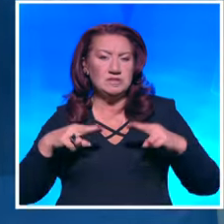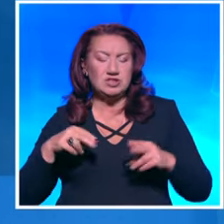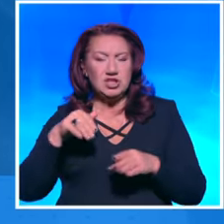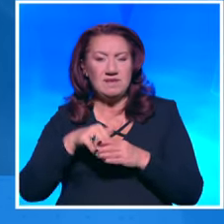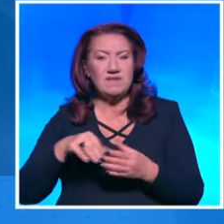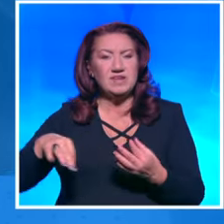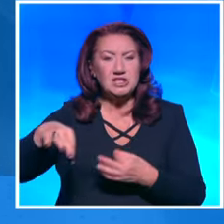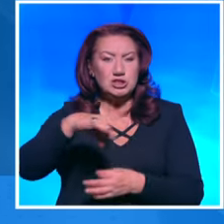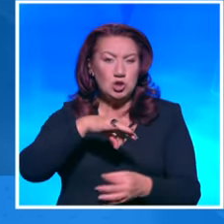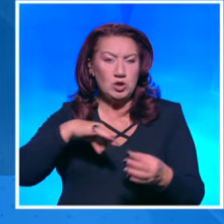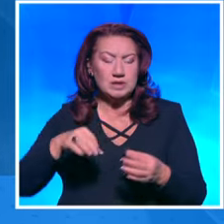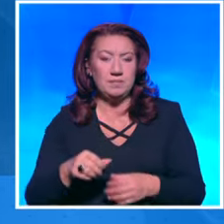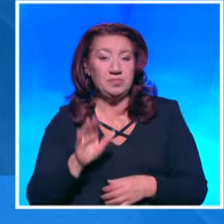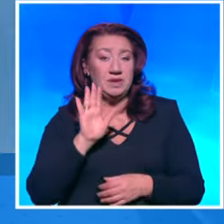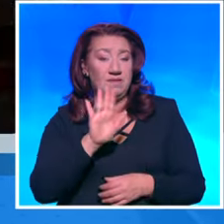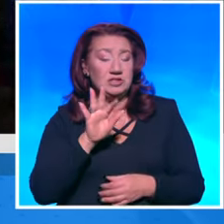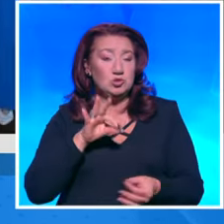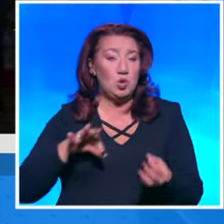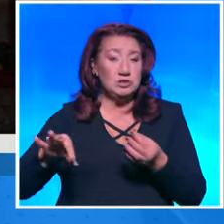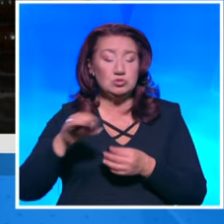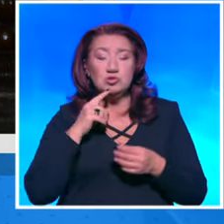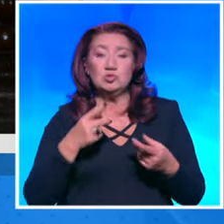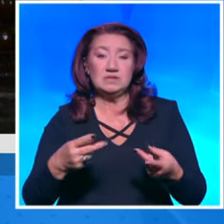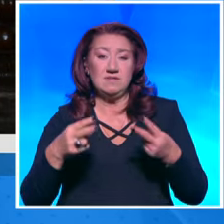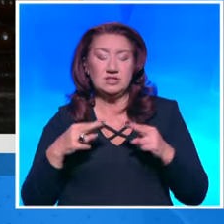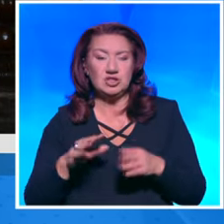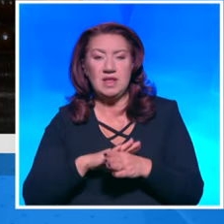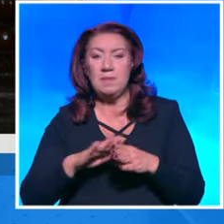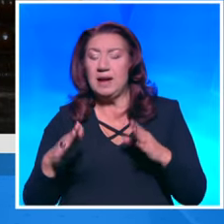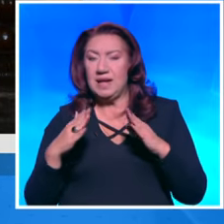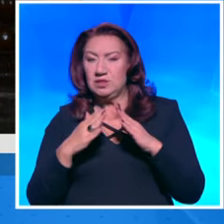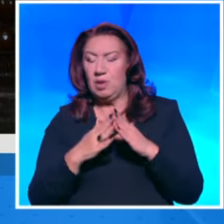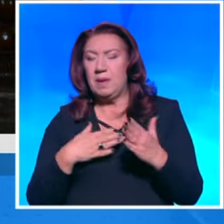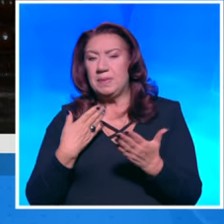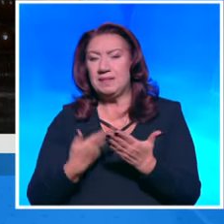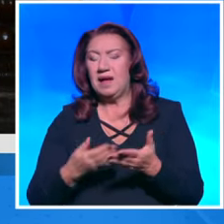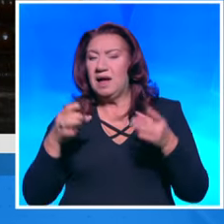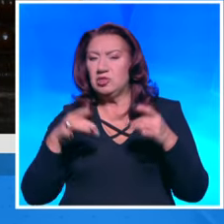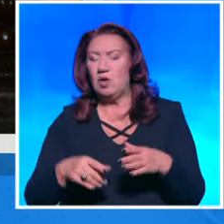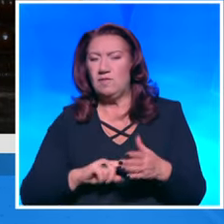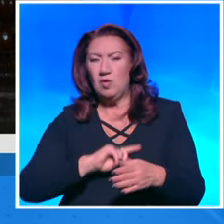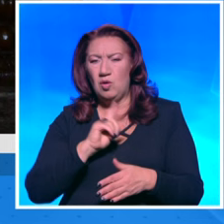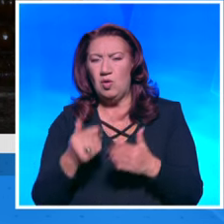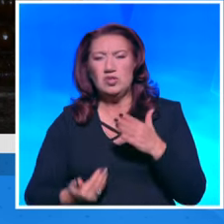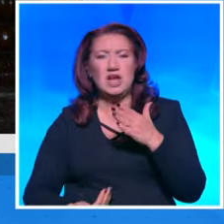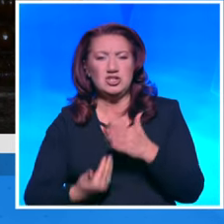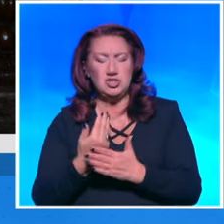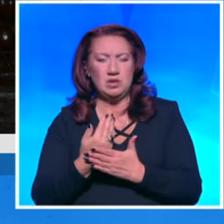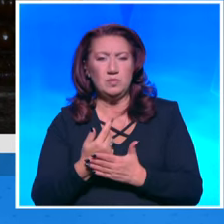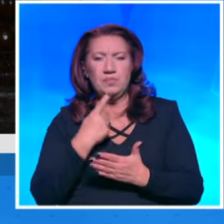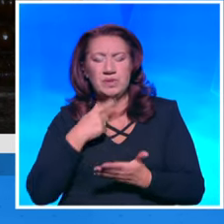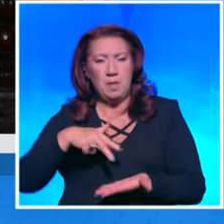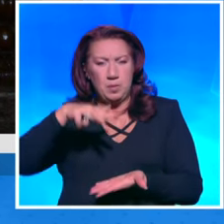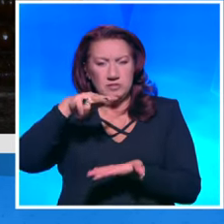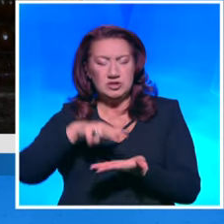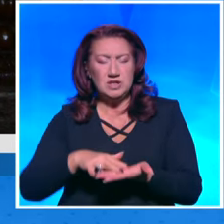историята вашето историческо завръщане в белия дом предлага ново начало за страната и мощно потвърждение на великия съюз